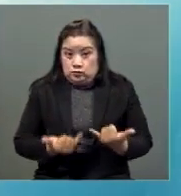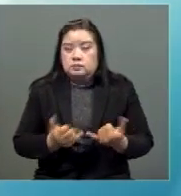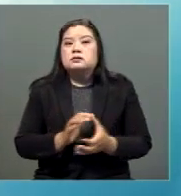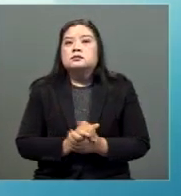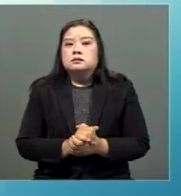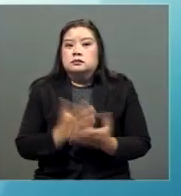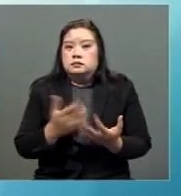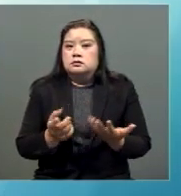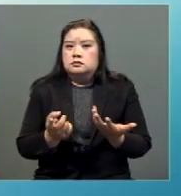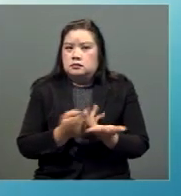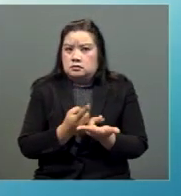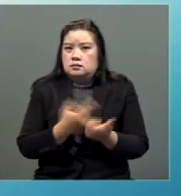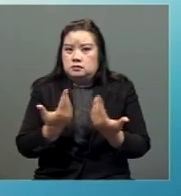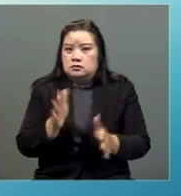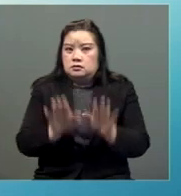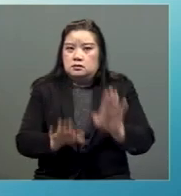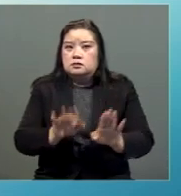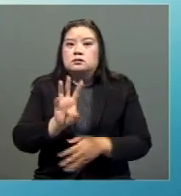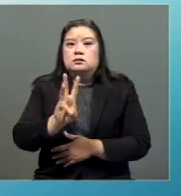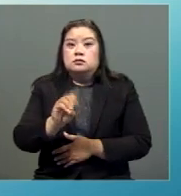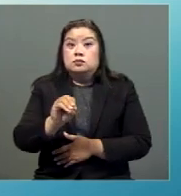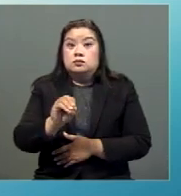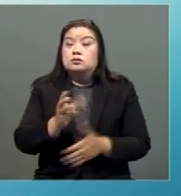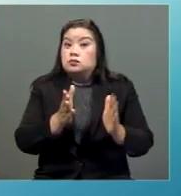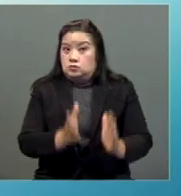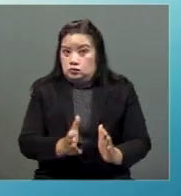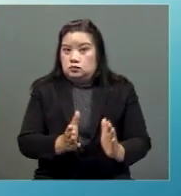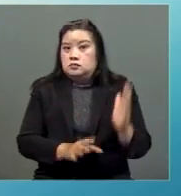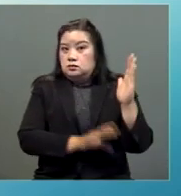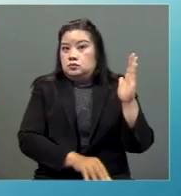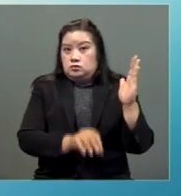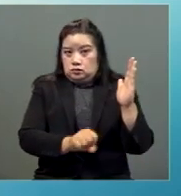รายมาจากศูนย์กัดกันผู้ต้องกัดทั้งสิ้นเลยนะครับอันนี้ครับไปดูที่ในรายละเอียดนะครับแผนที่ประเทศไทยการกระจายตัวยังคงคล้ายๆเดิมอยู่นะครับเรามาดูที่ภาพของจังหวัดสงขลานะครับซึ่งเป็นจังหวัดที่มีผู้ต้องกัดอยู่ตรงนี้นะครับก็ทำให้ตัวเลขที่ที่ผู้กำกับตอนนี้ออกไปที่60นะครับ 6 10